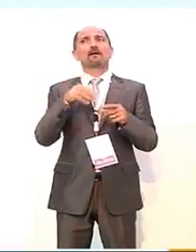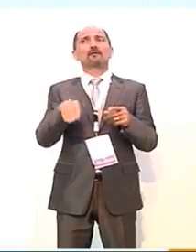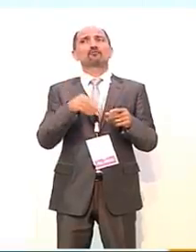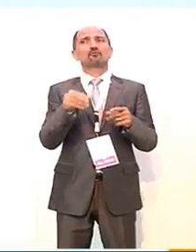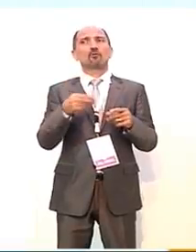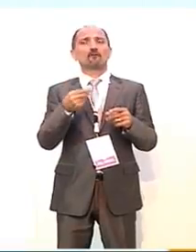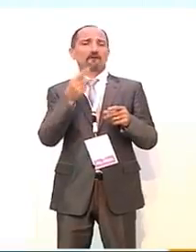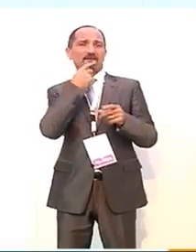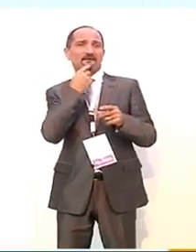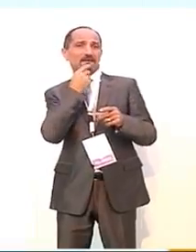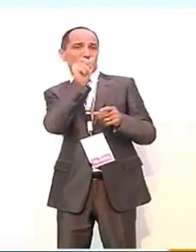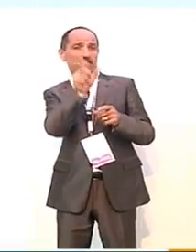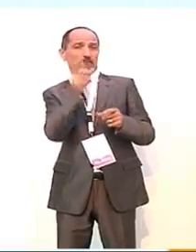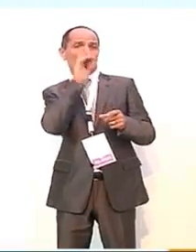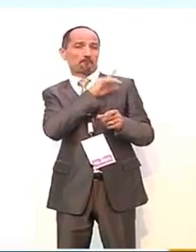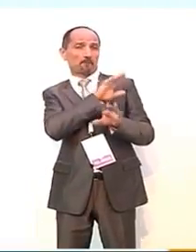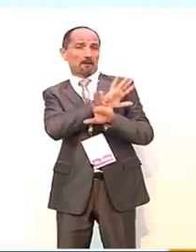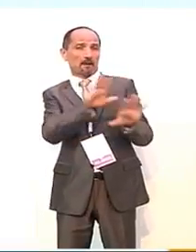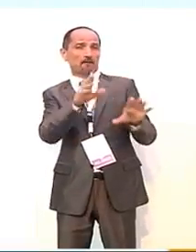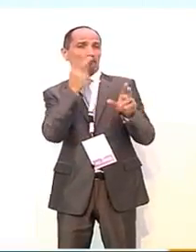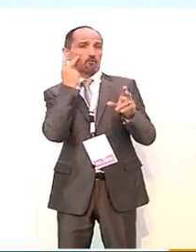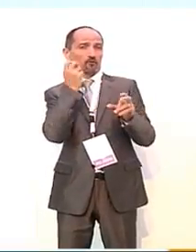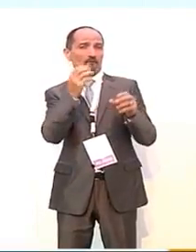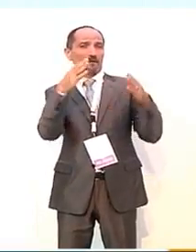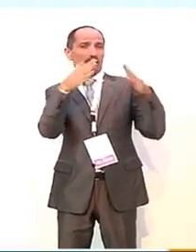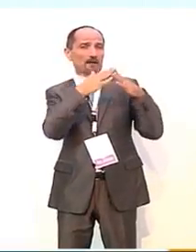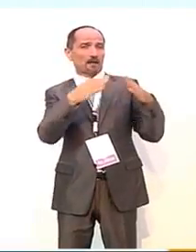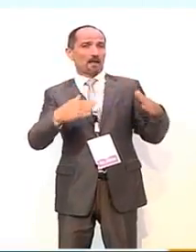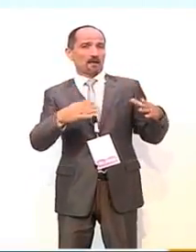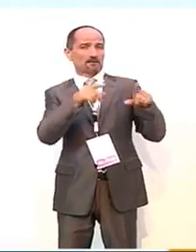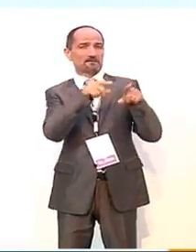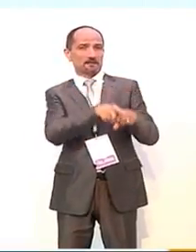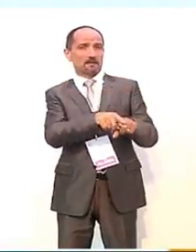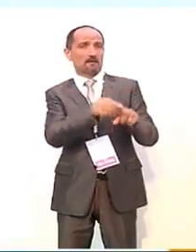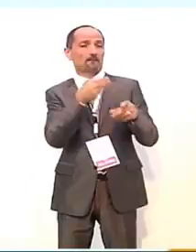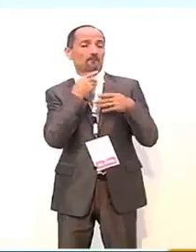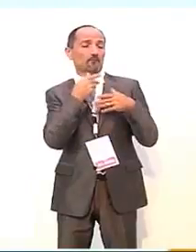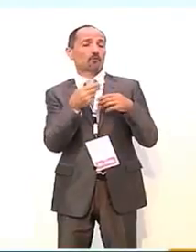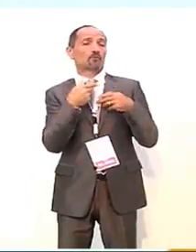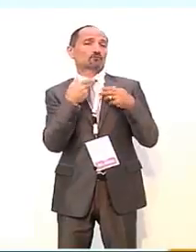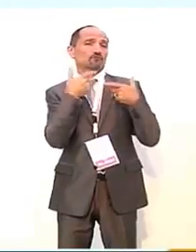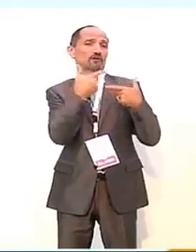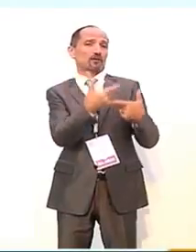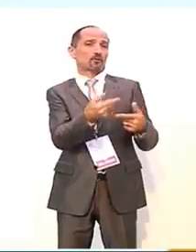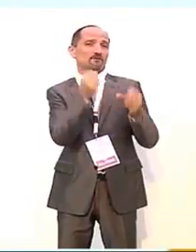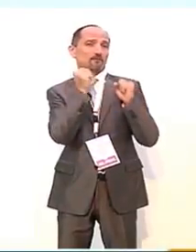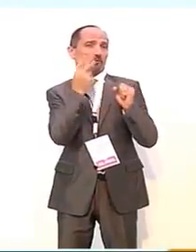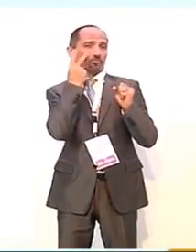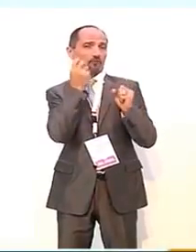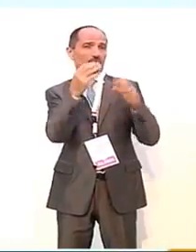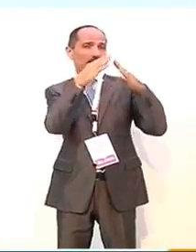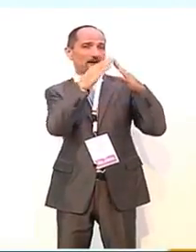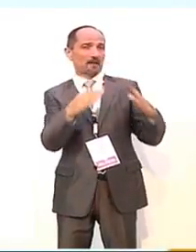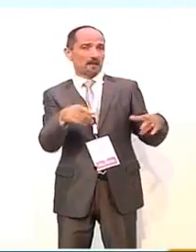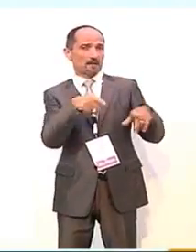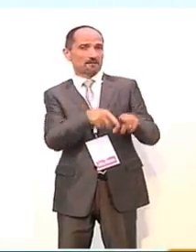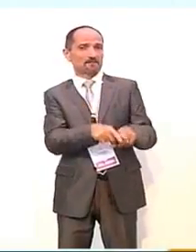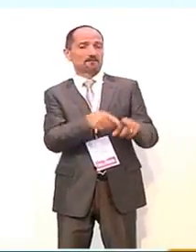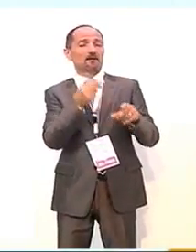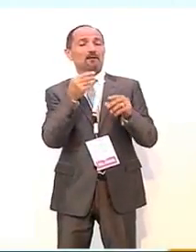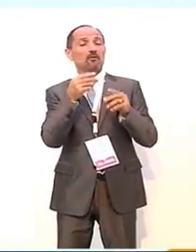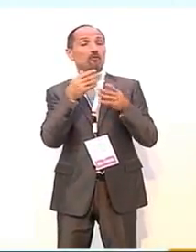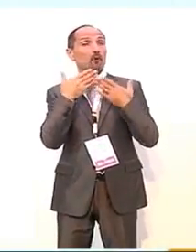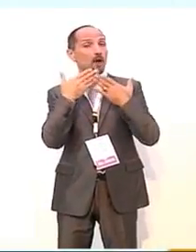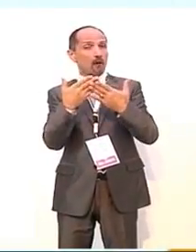sta peggio può trovare casa, dove i più generosi possono trovare casa. Io auguro al